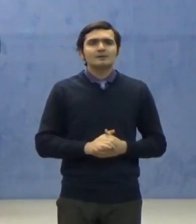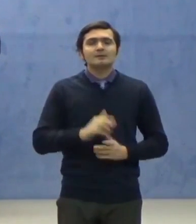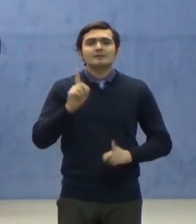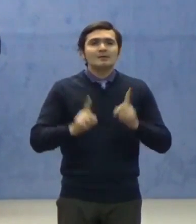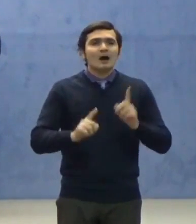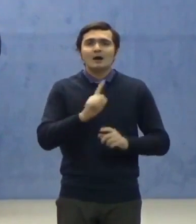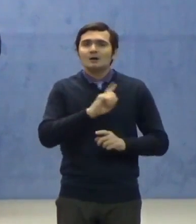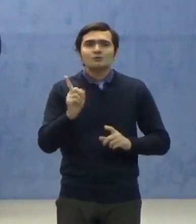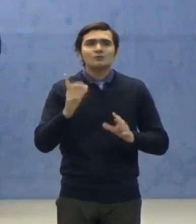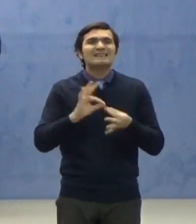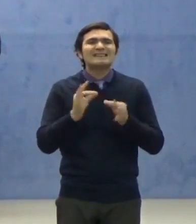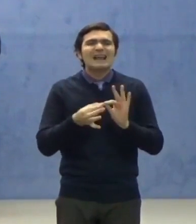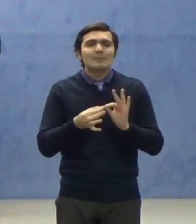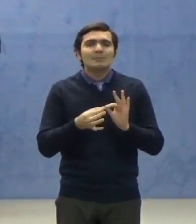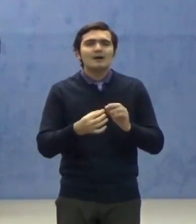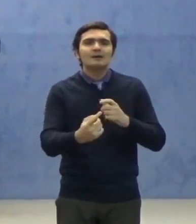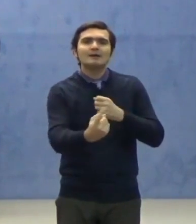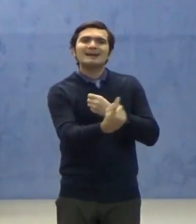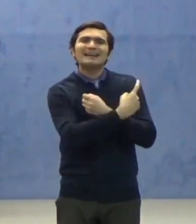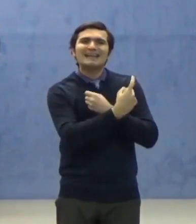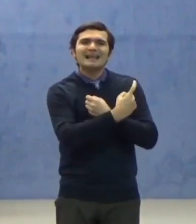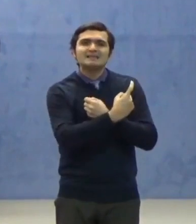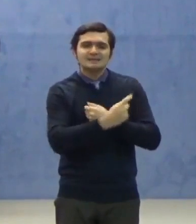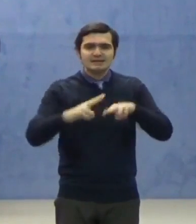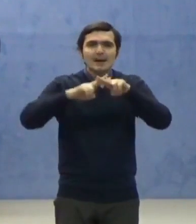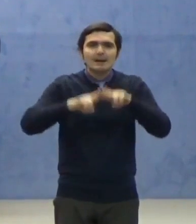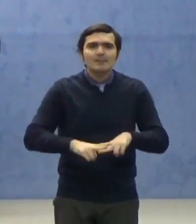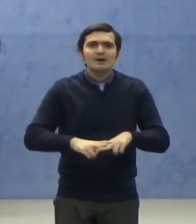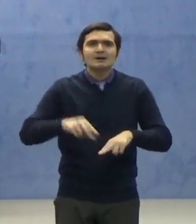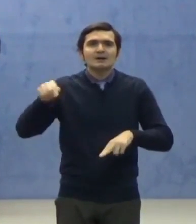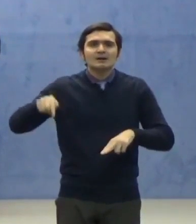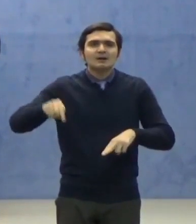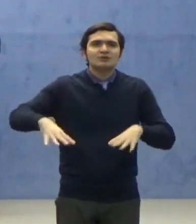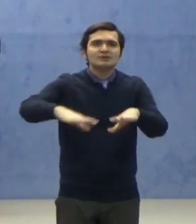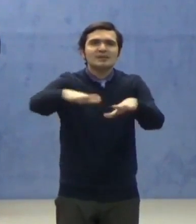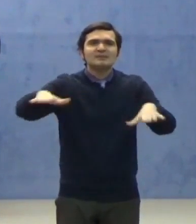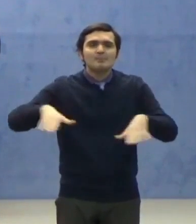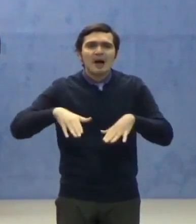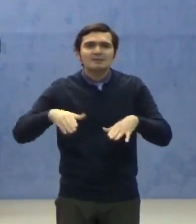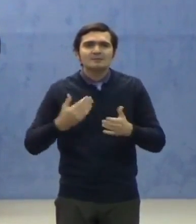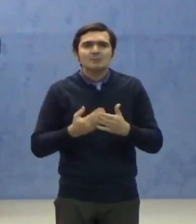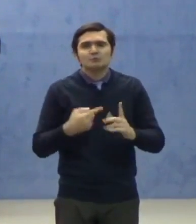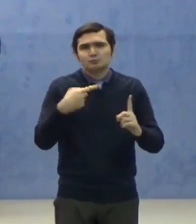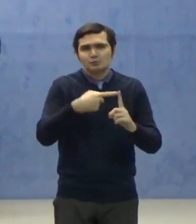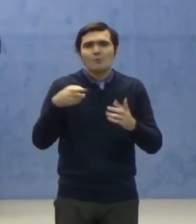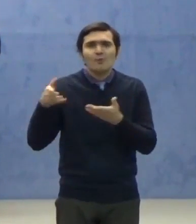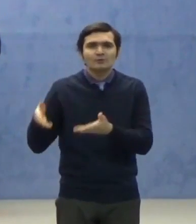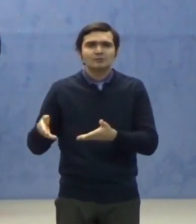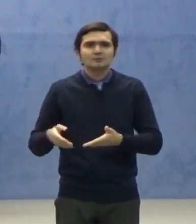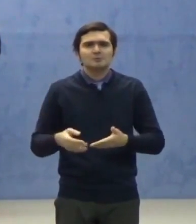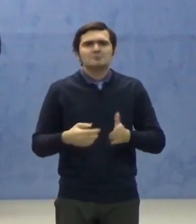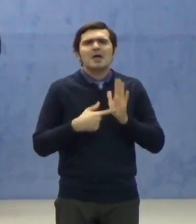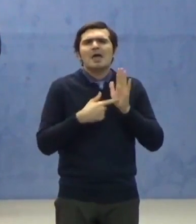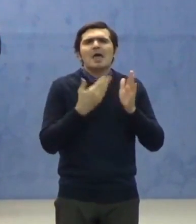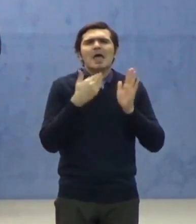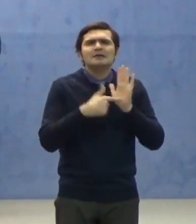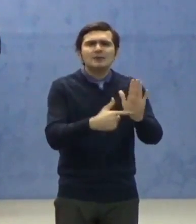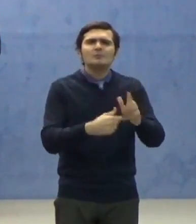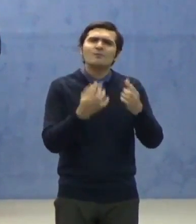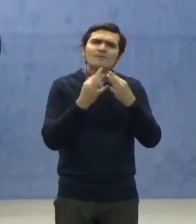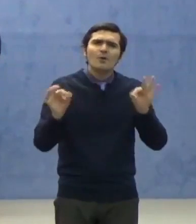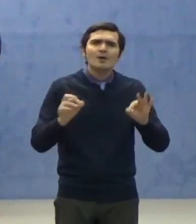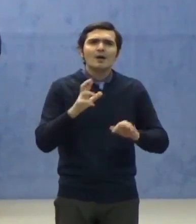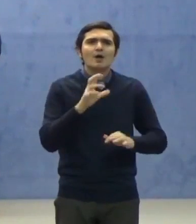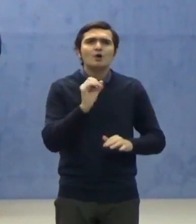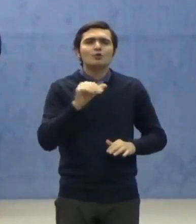rămânerea clienților în spațiile destinate acestui scop, precum cele de tip drive-in, room